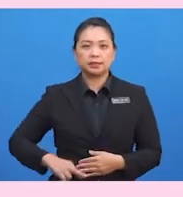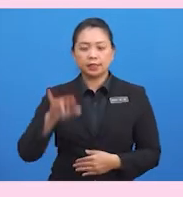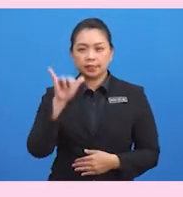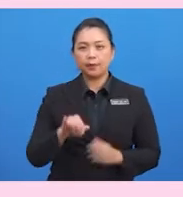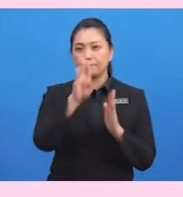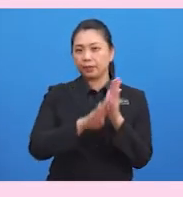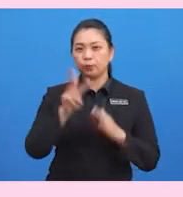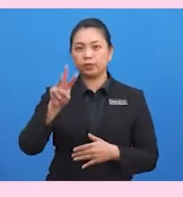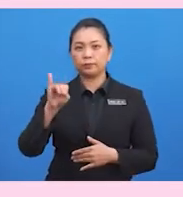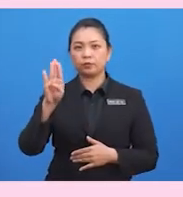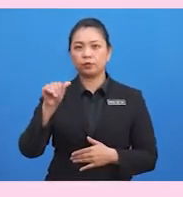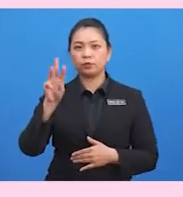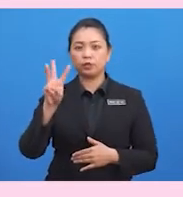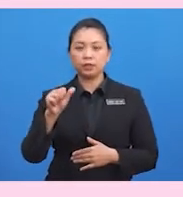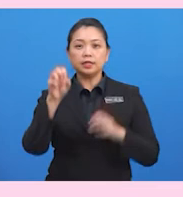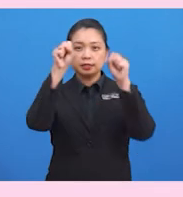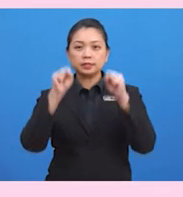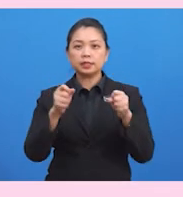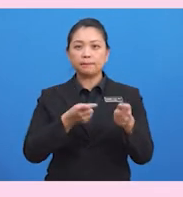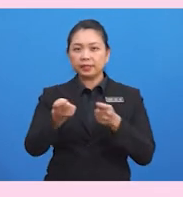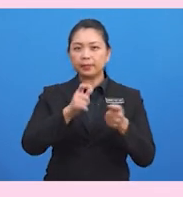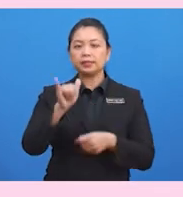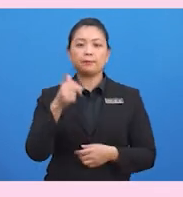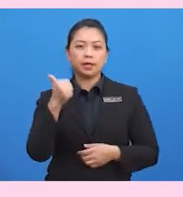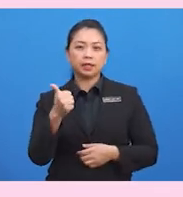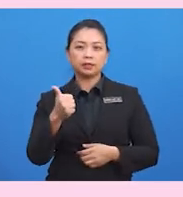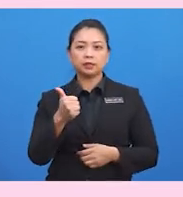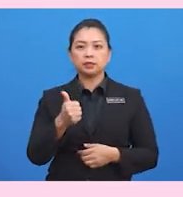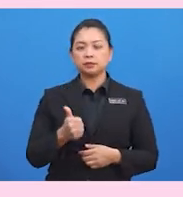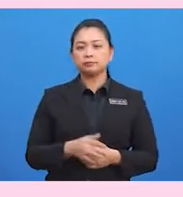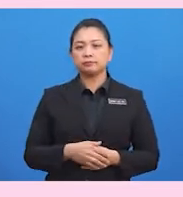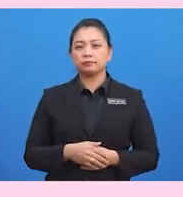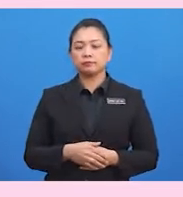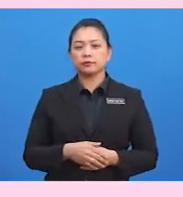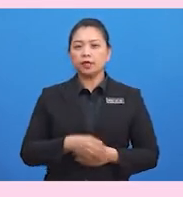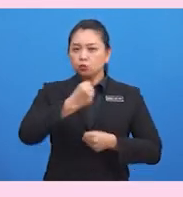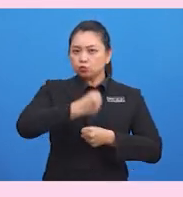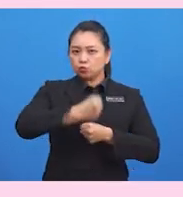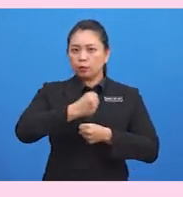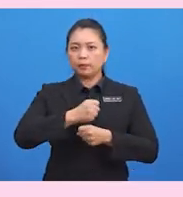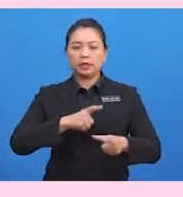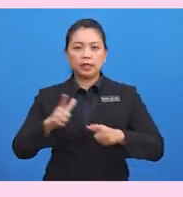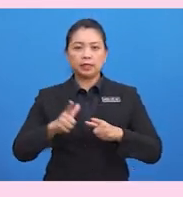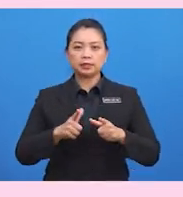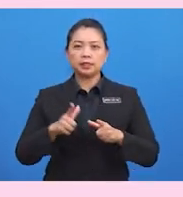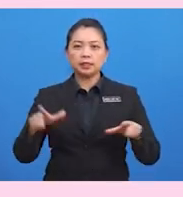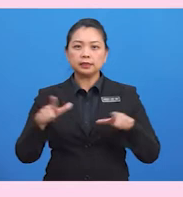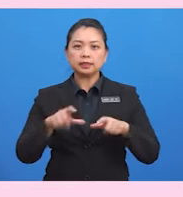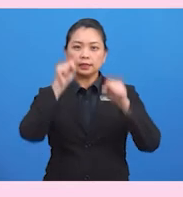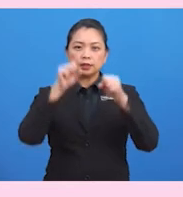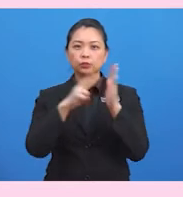yang berwibawa sistem penafsiran yang mantap dan kesungguhan melaksanakan sistem